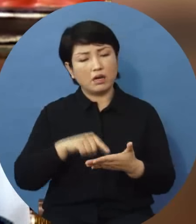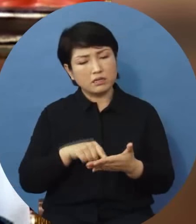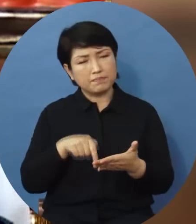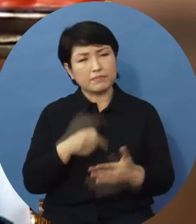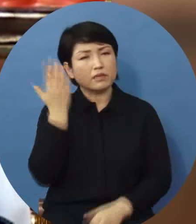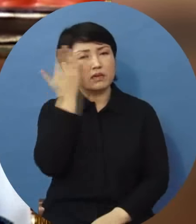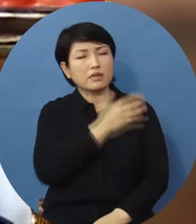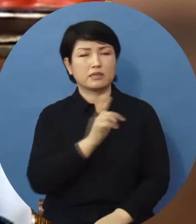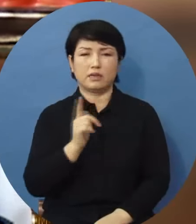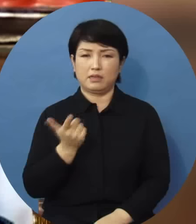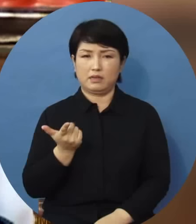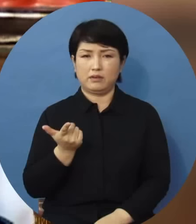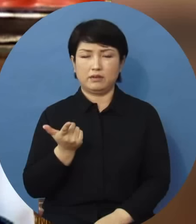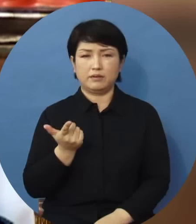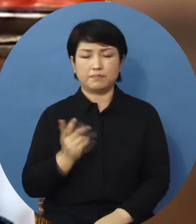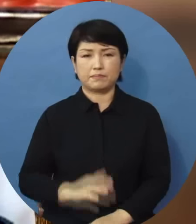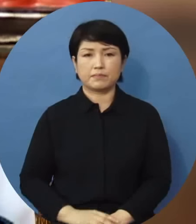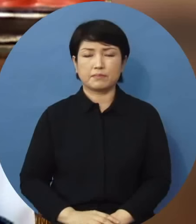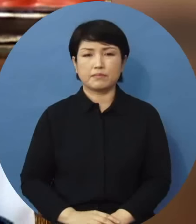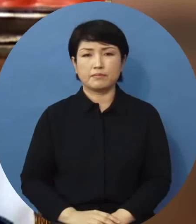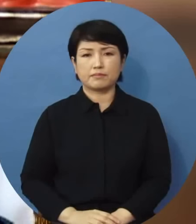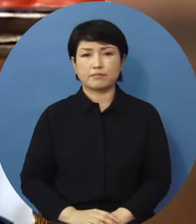마음이 맑지 못하다 이런 얘기.